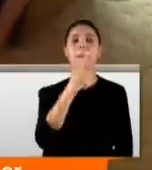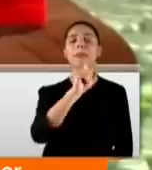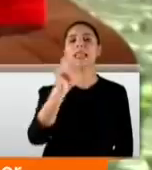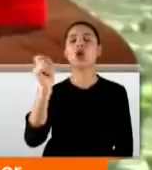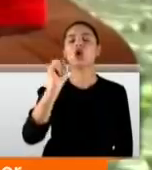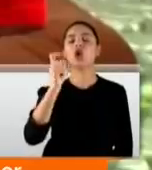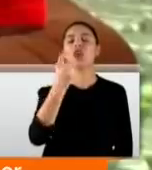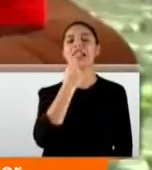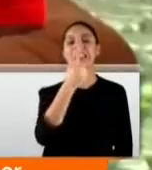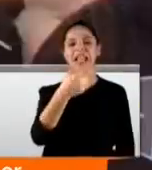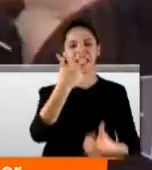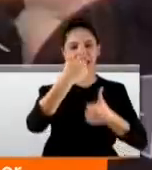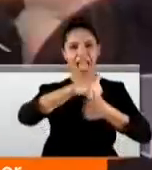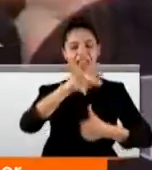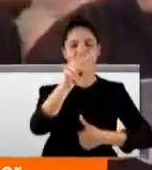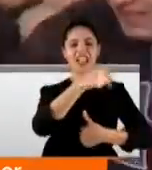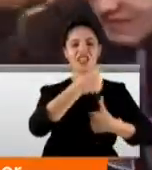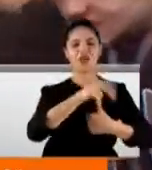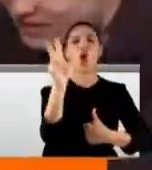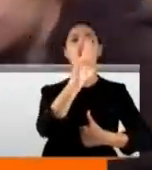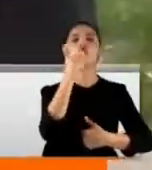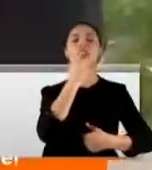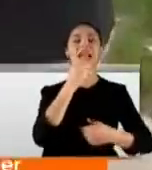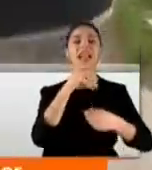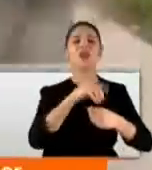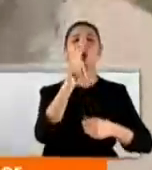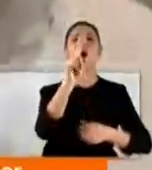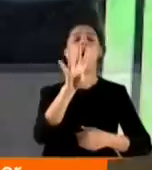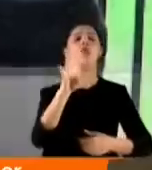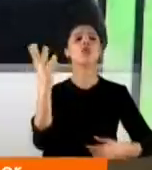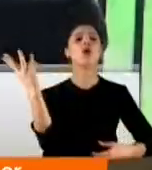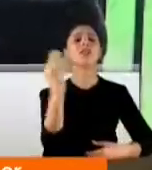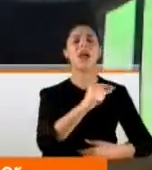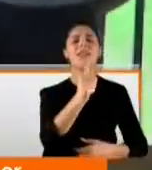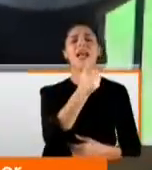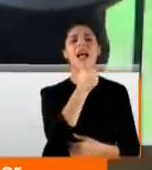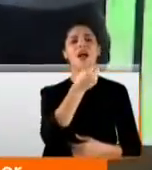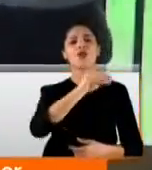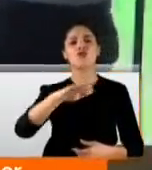1990 yılında evlenen çiftin 30 yılda tam 14 erkek çocukları oldu.